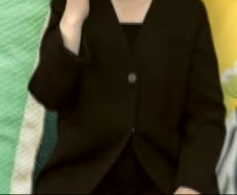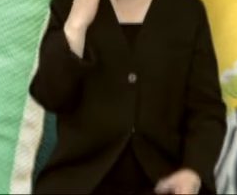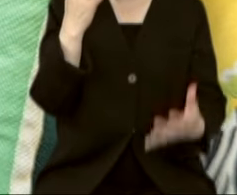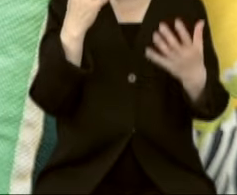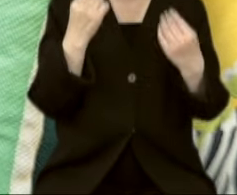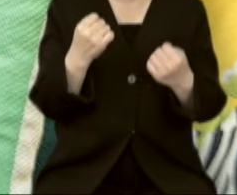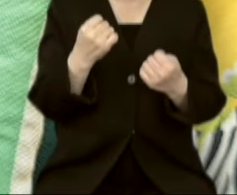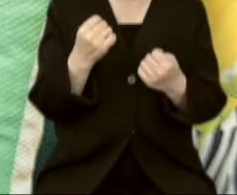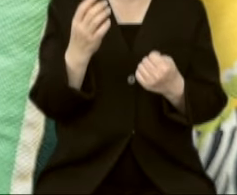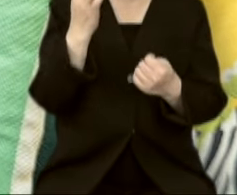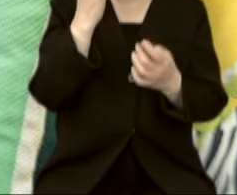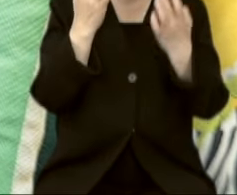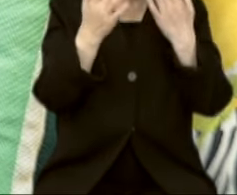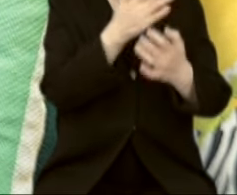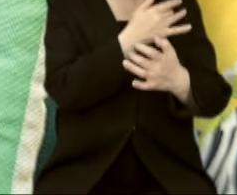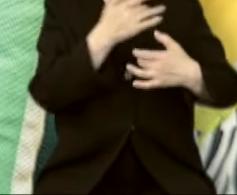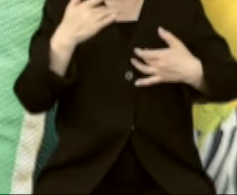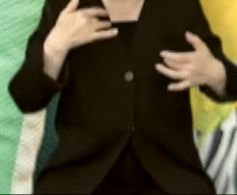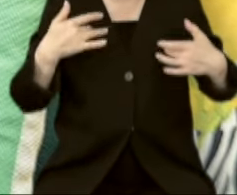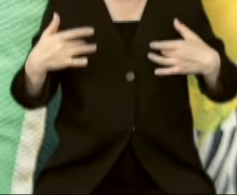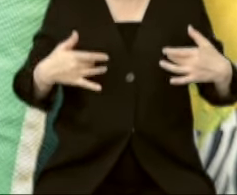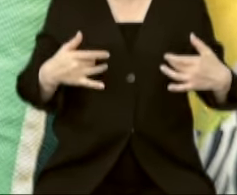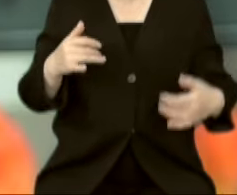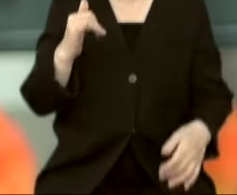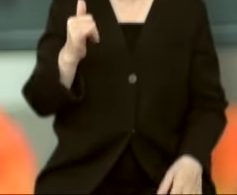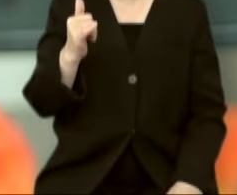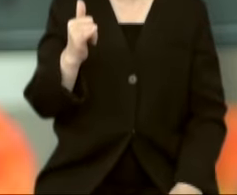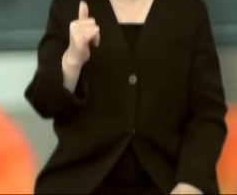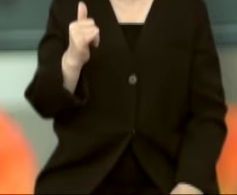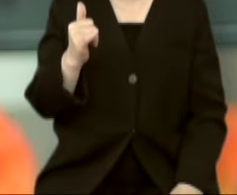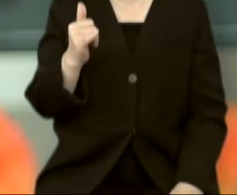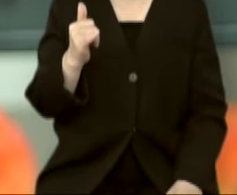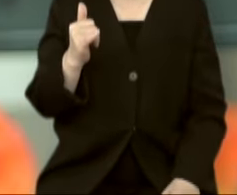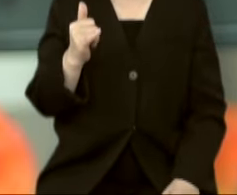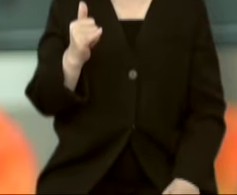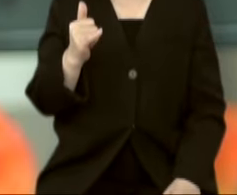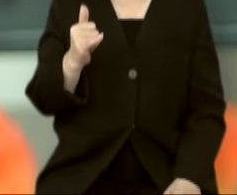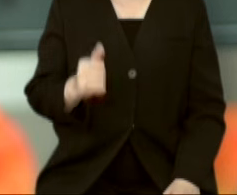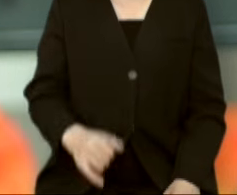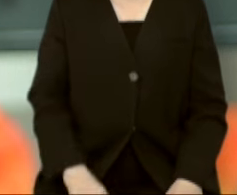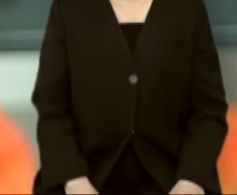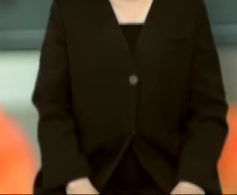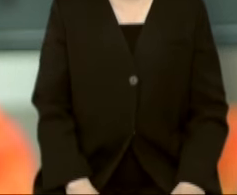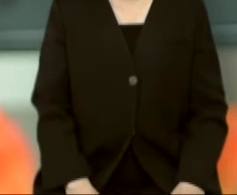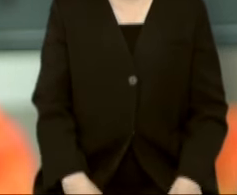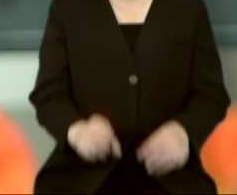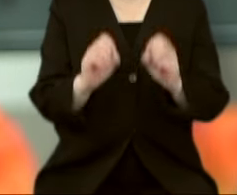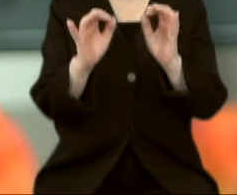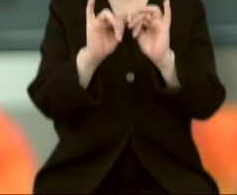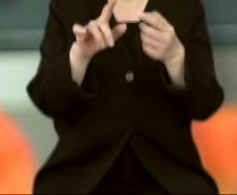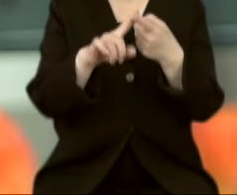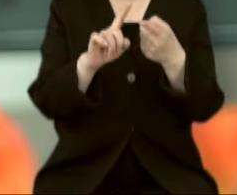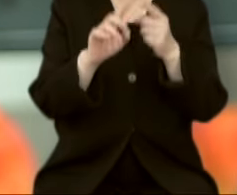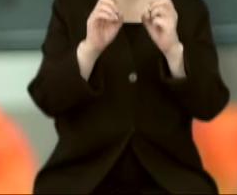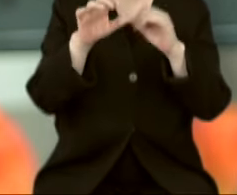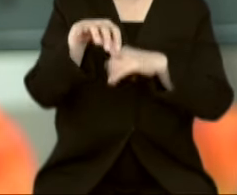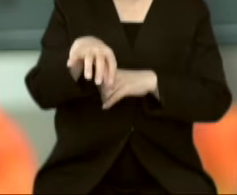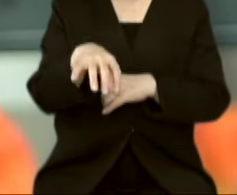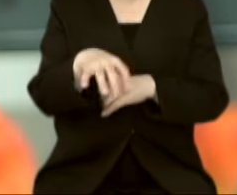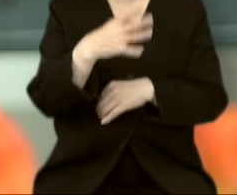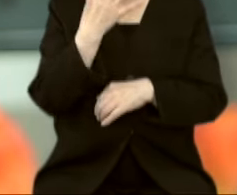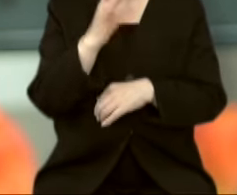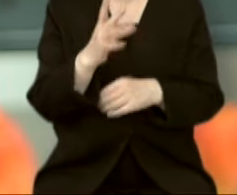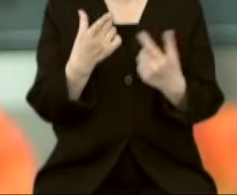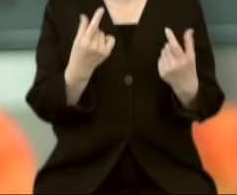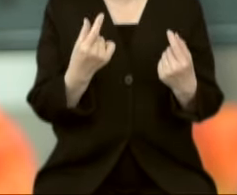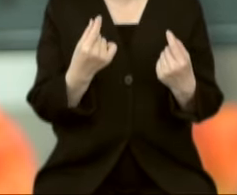많고 물리고 정말 온 몸이 다 모기 물린 상처로 다 남아도 그냥 선교사니까 선교지에서 이건 당연한